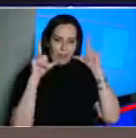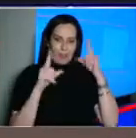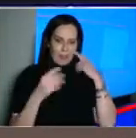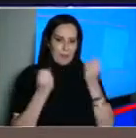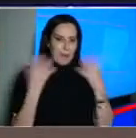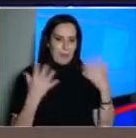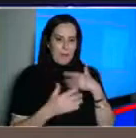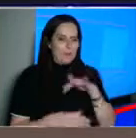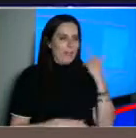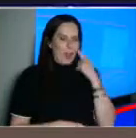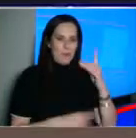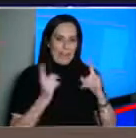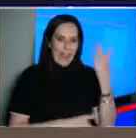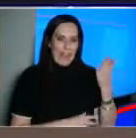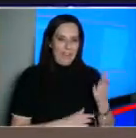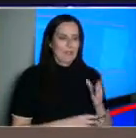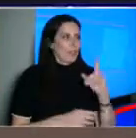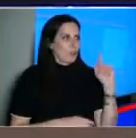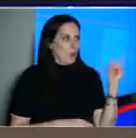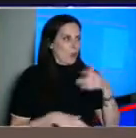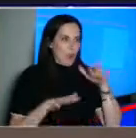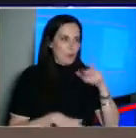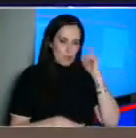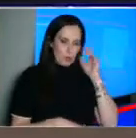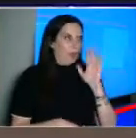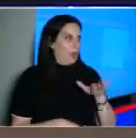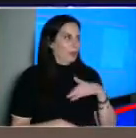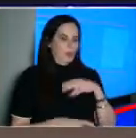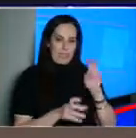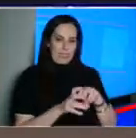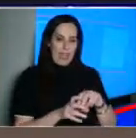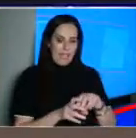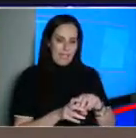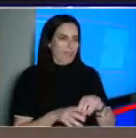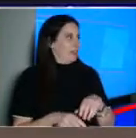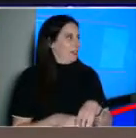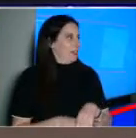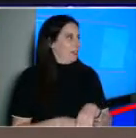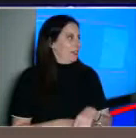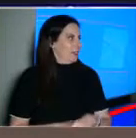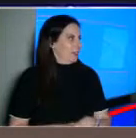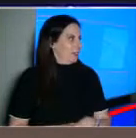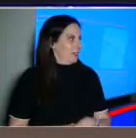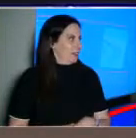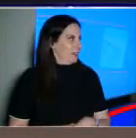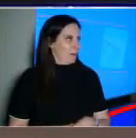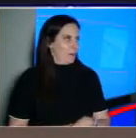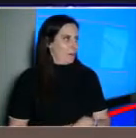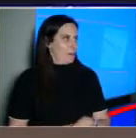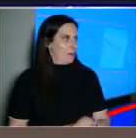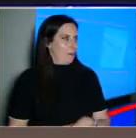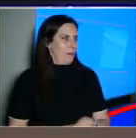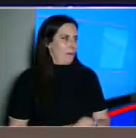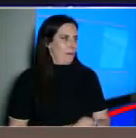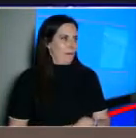מהמם, אני מתה לראות מה הולך לקרות פה. תכף כולם גם ישמעו, תכף אנחנו נצרף לנו מישהו לכיסא, בוא שב דודי.